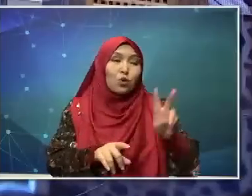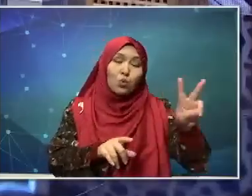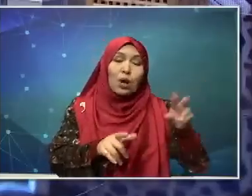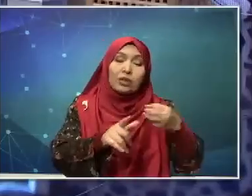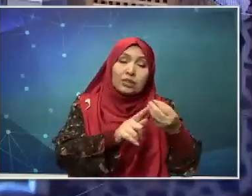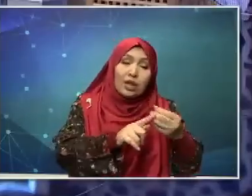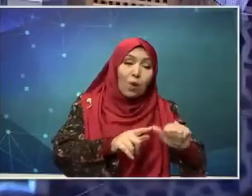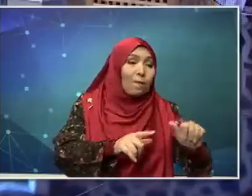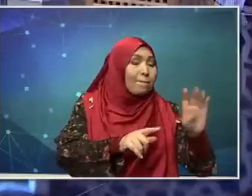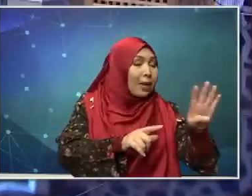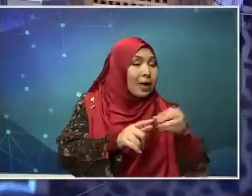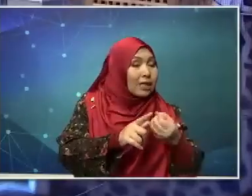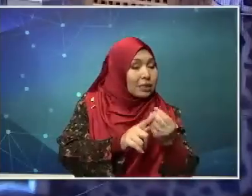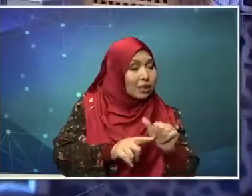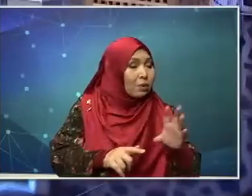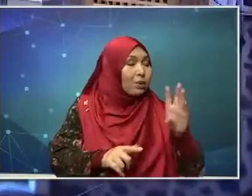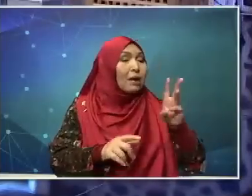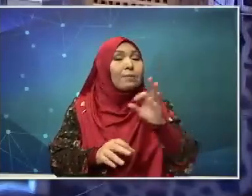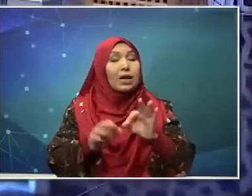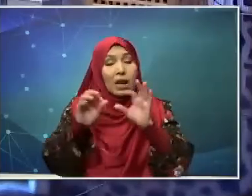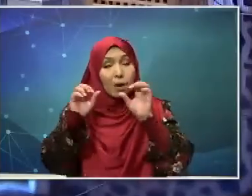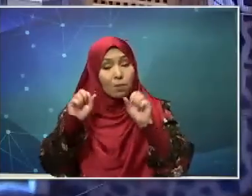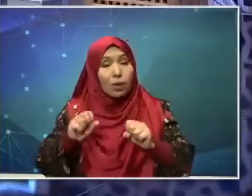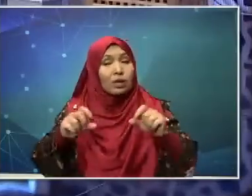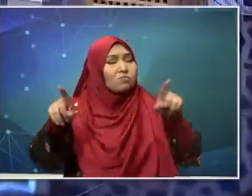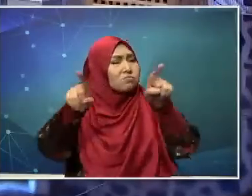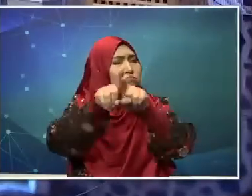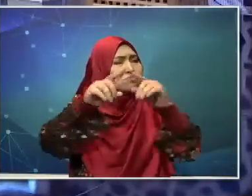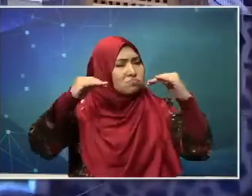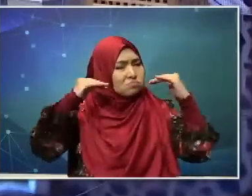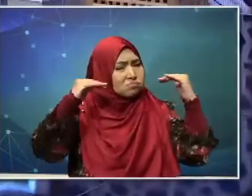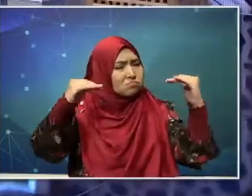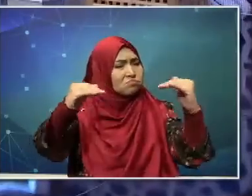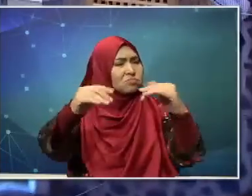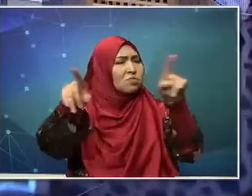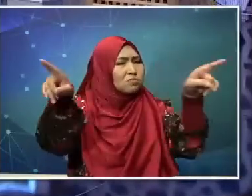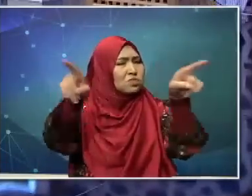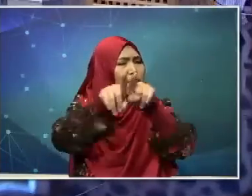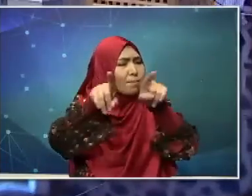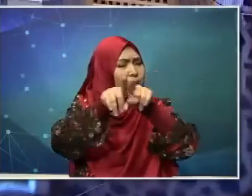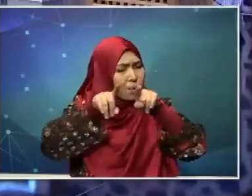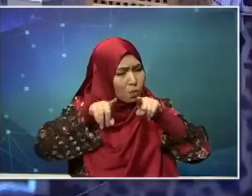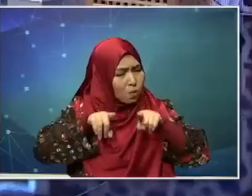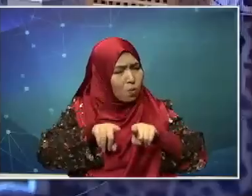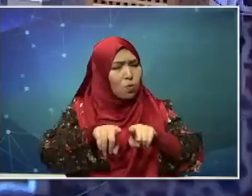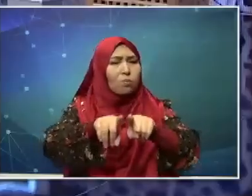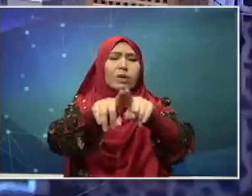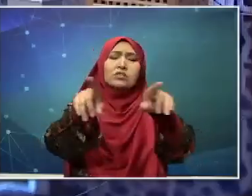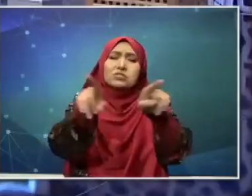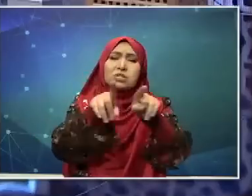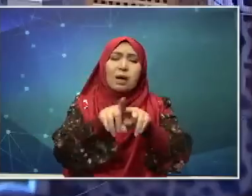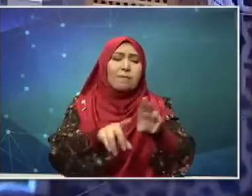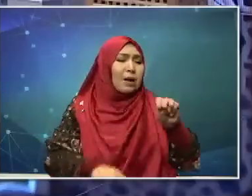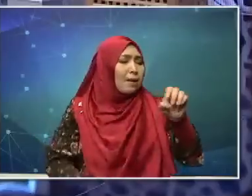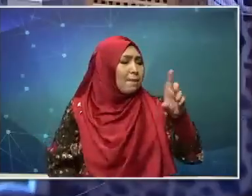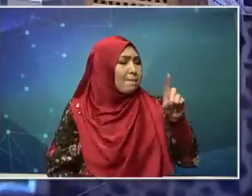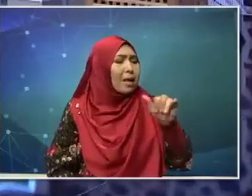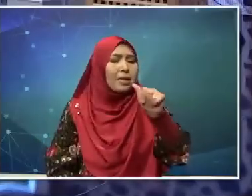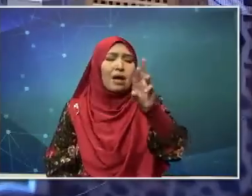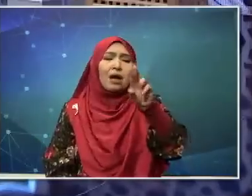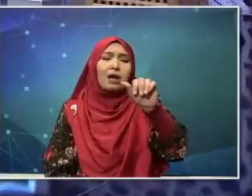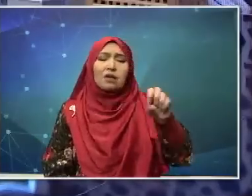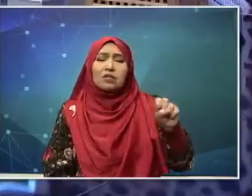kalau sebelumnya Kalau boleh gitu seragam lah maksudnya terpedaya yang ke-11 Tuh semua alis suku untuk itu contoh kita